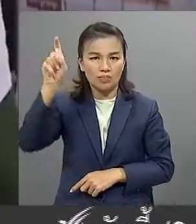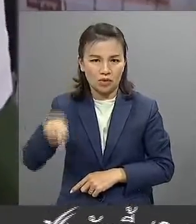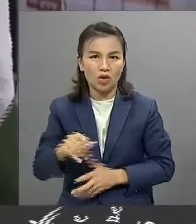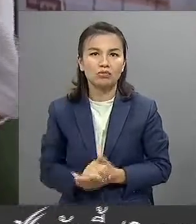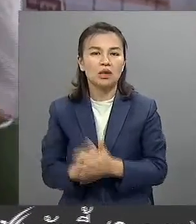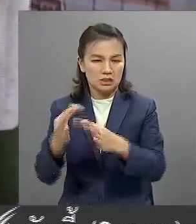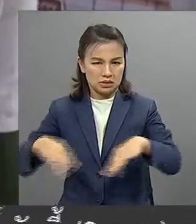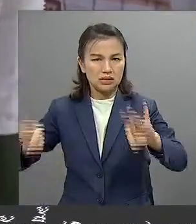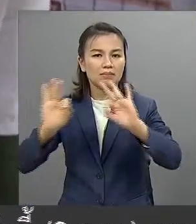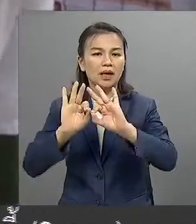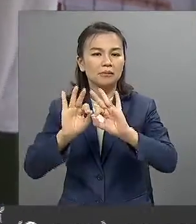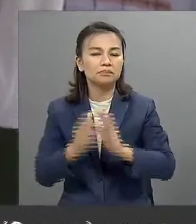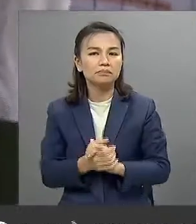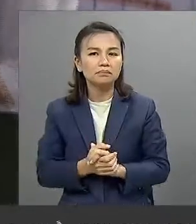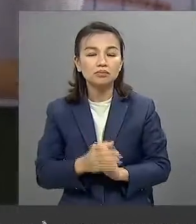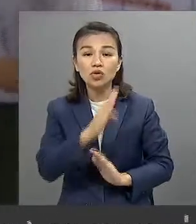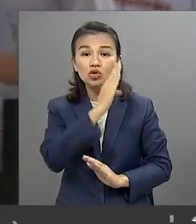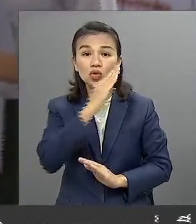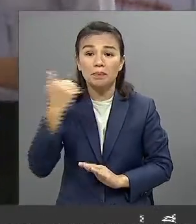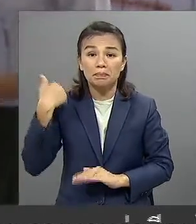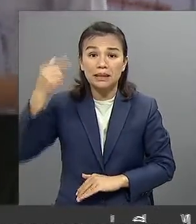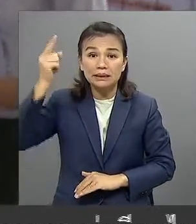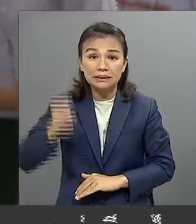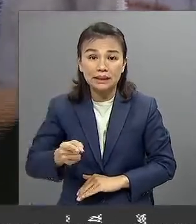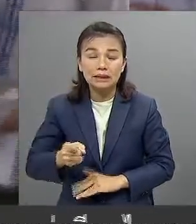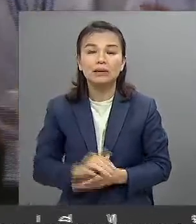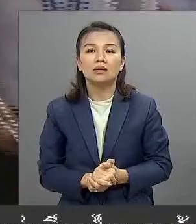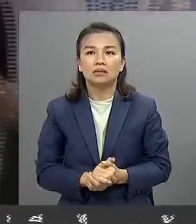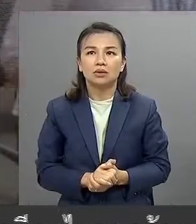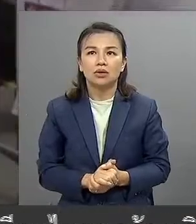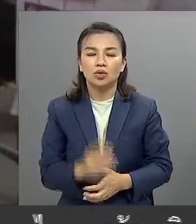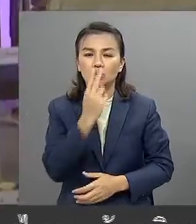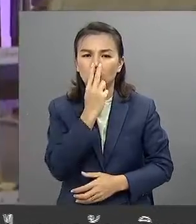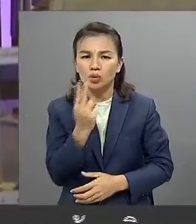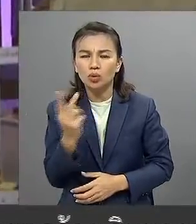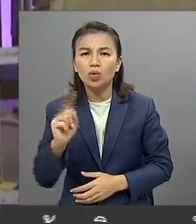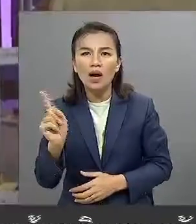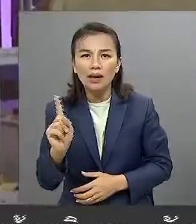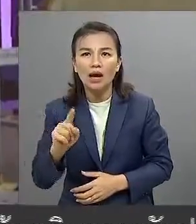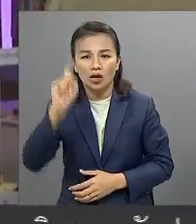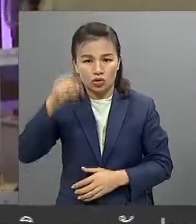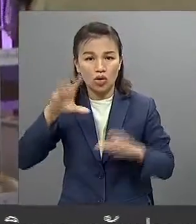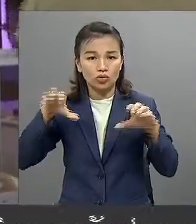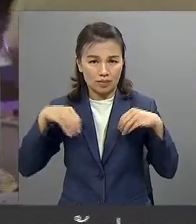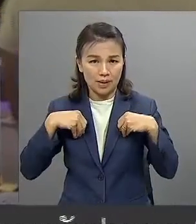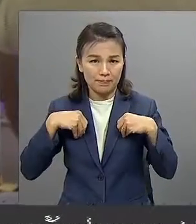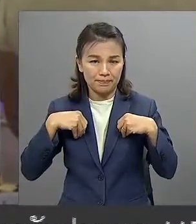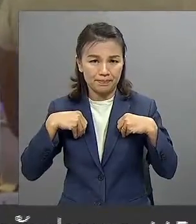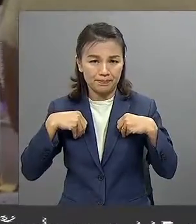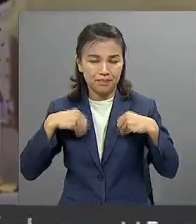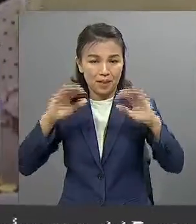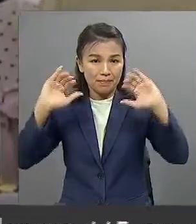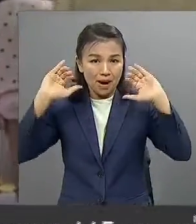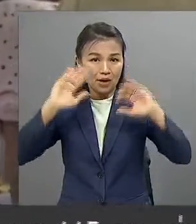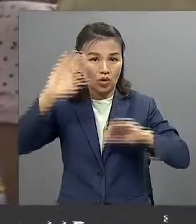ถ้าจะมีก็ผลคืบหน้าเนี่ยเราก็ต้องยอมรับสิ่งที่รัฐบาลทหารเนี่ย